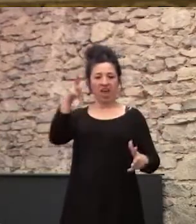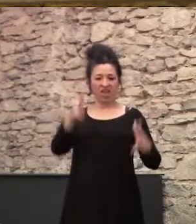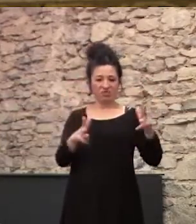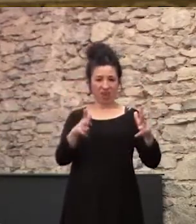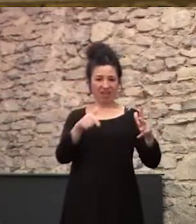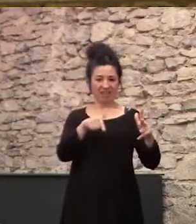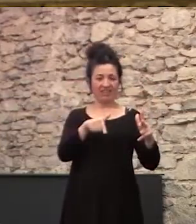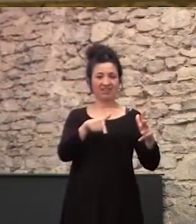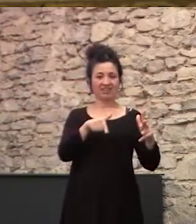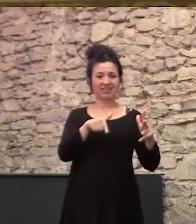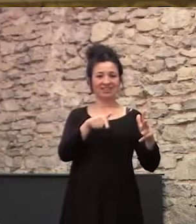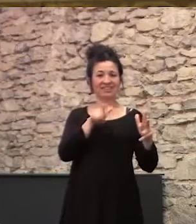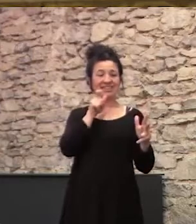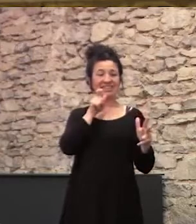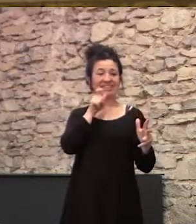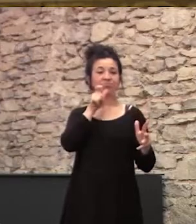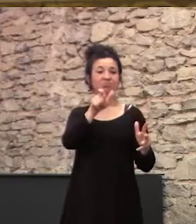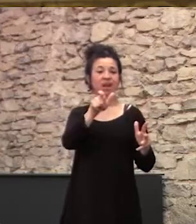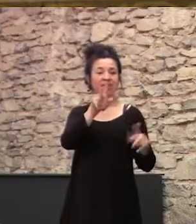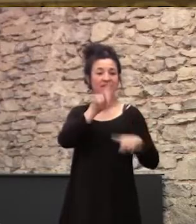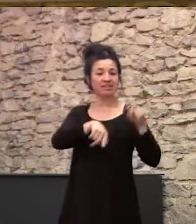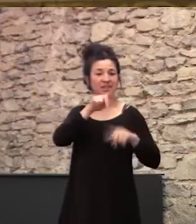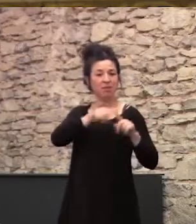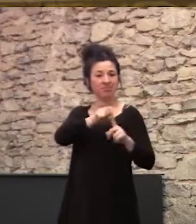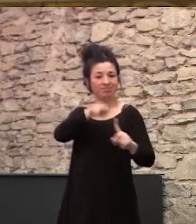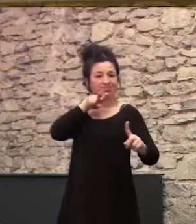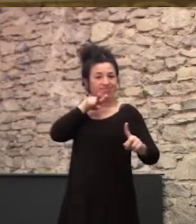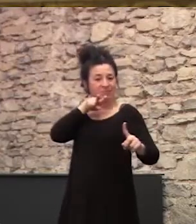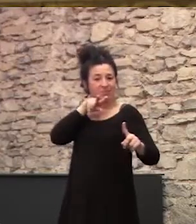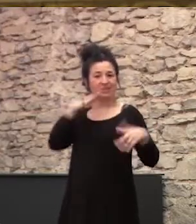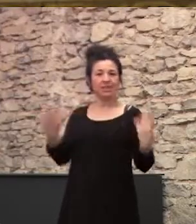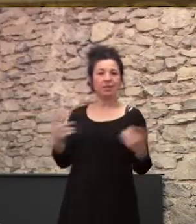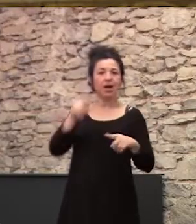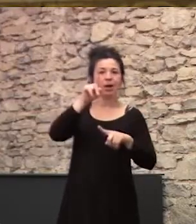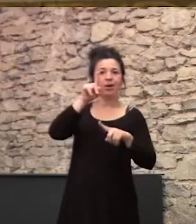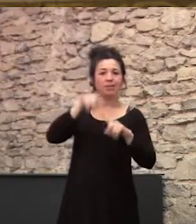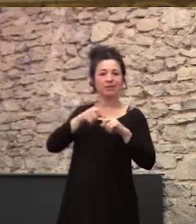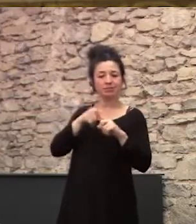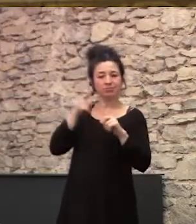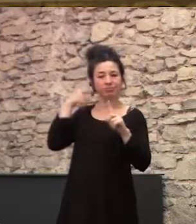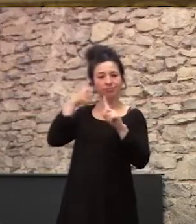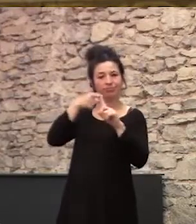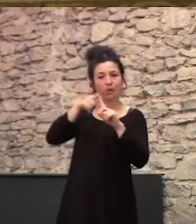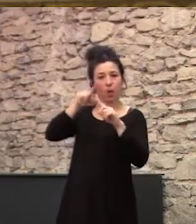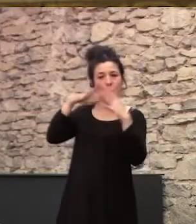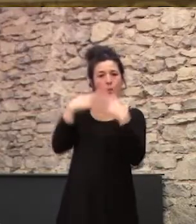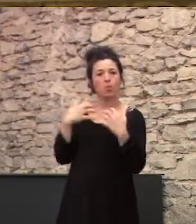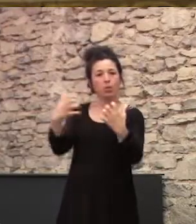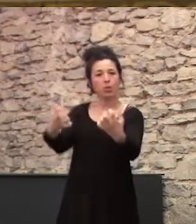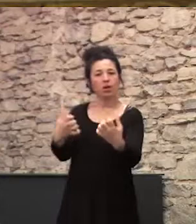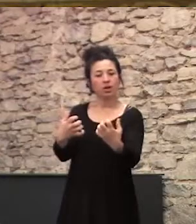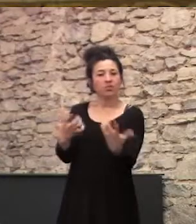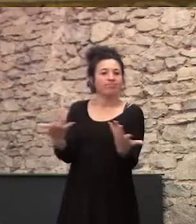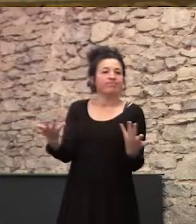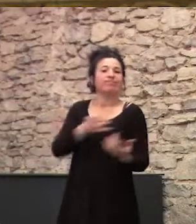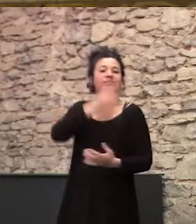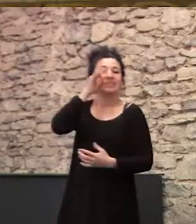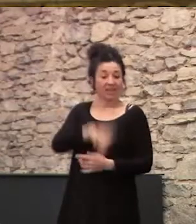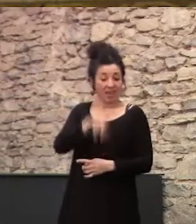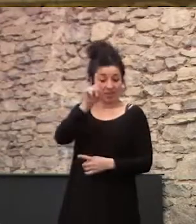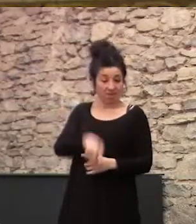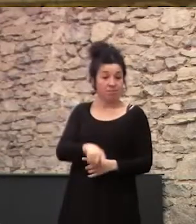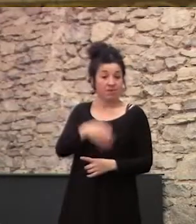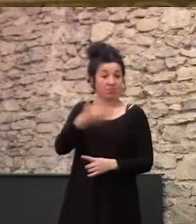segundaz, begirada daukazun, eta zeinentzat den, eta barba, gauze kontuan hartzekoak dira, eta badago parte hori.